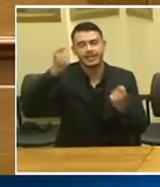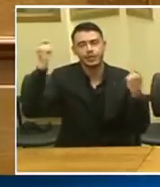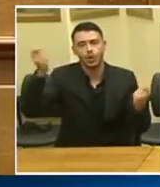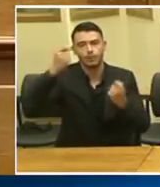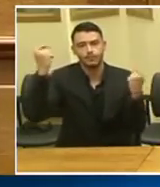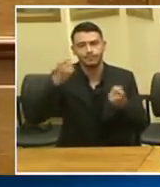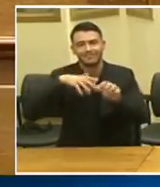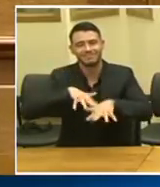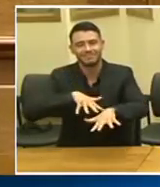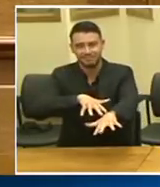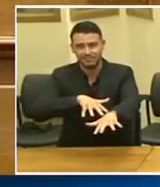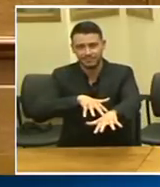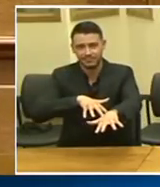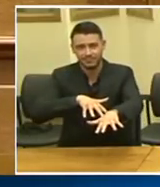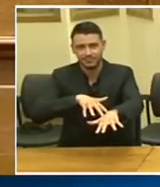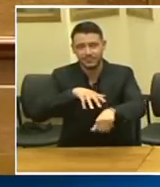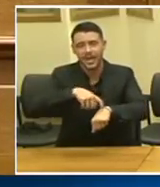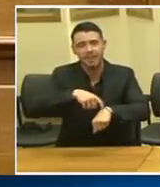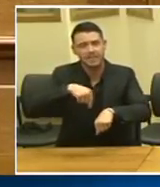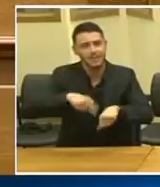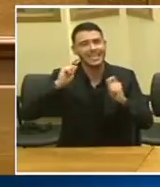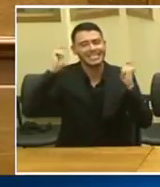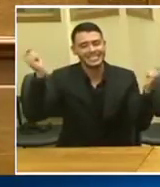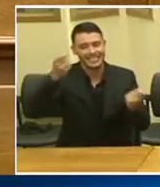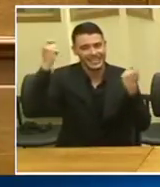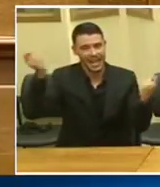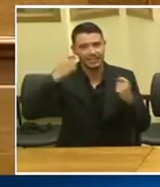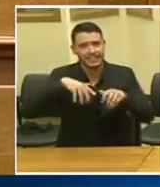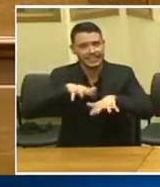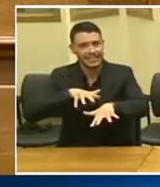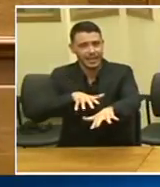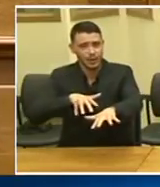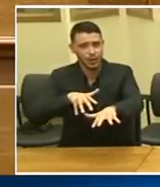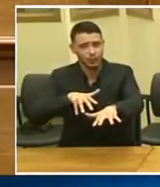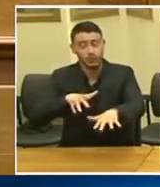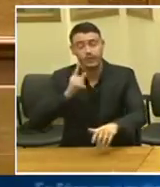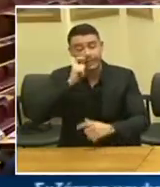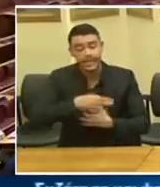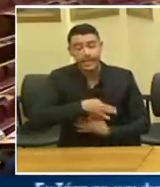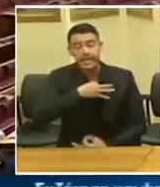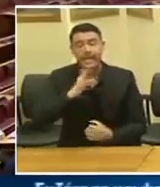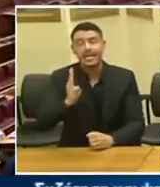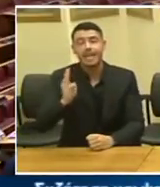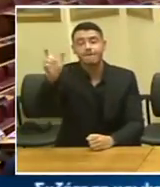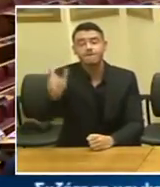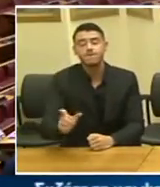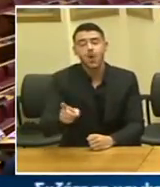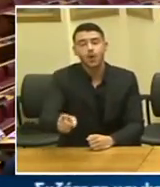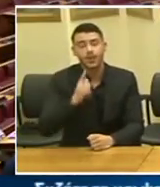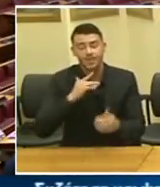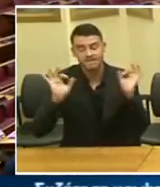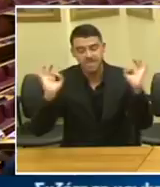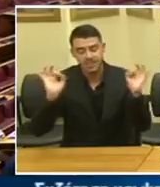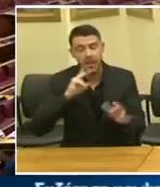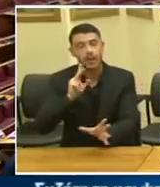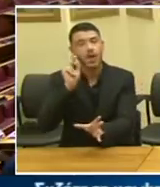Έλα, το σημερινό συλλαλητήριο... Το σημερινό συλλαλητήριο, κύριε Βορύδη, βεβαίως και θα ψηφίσουμε